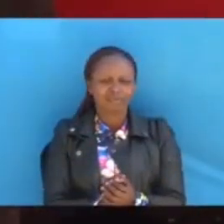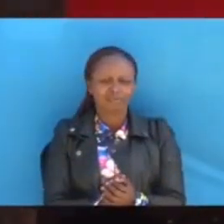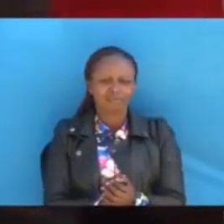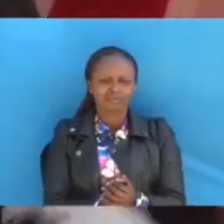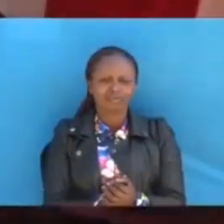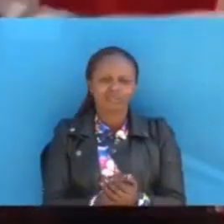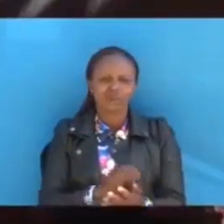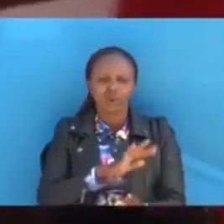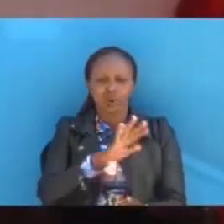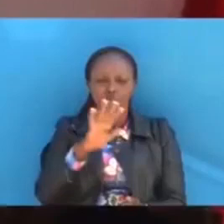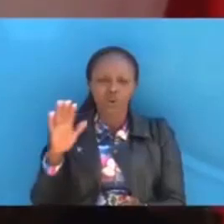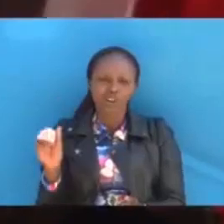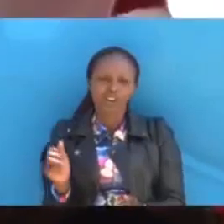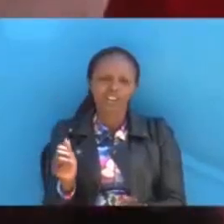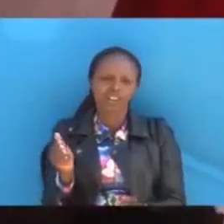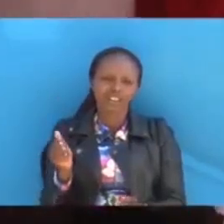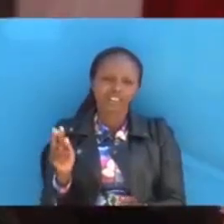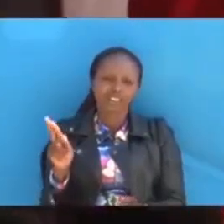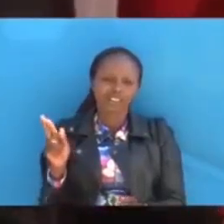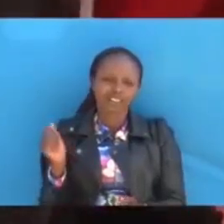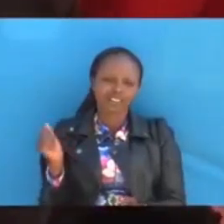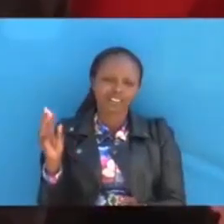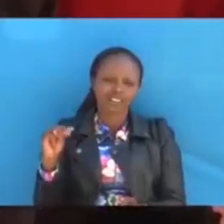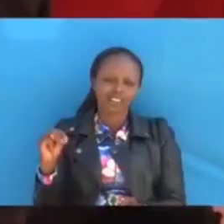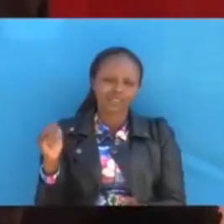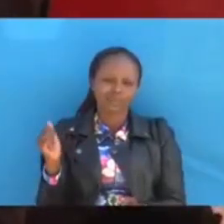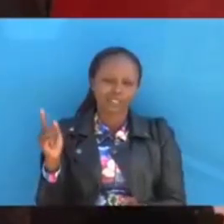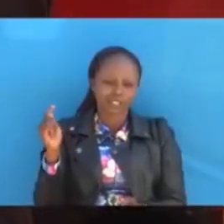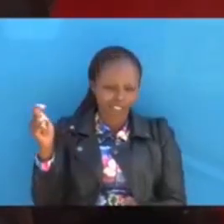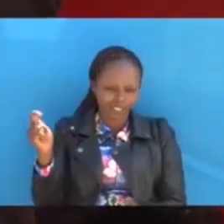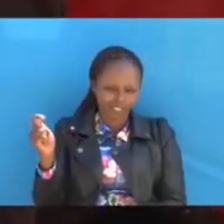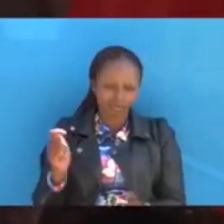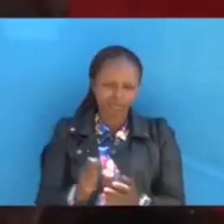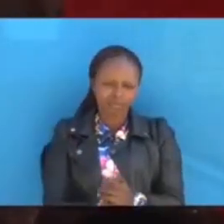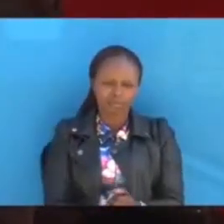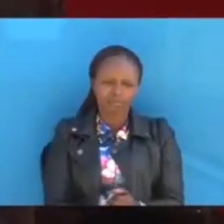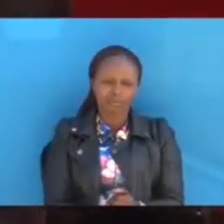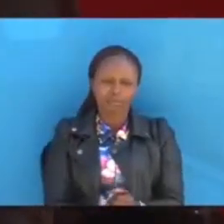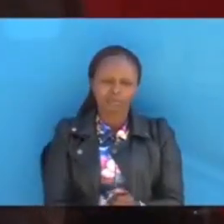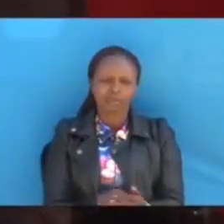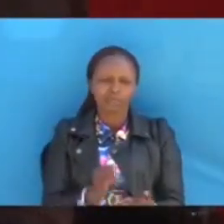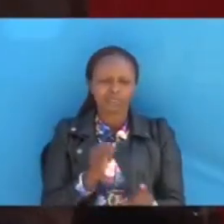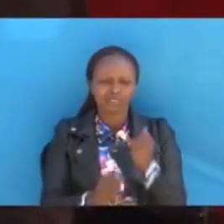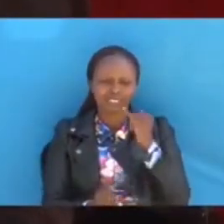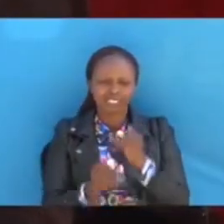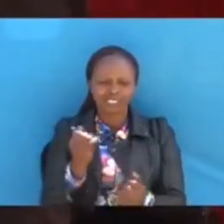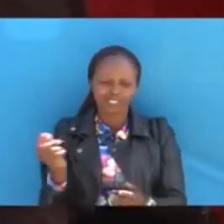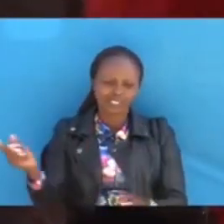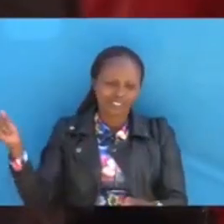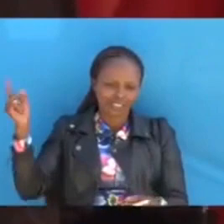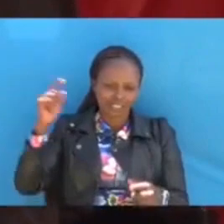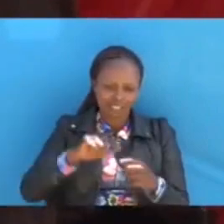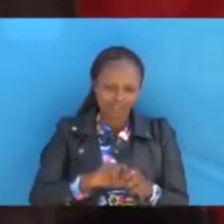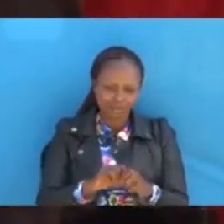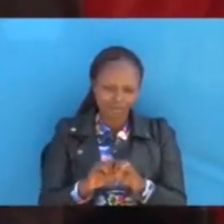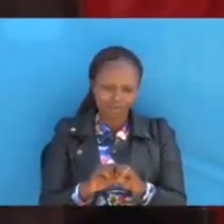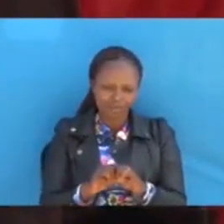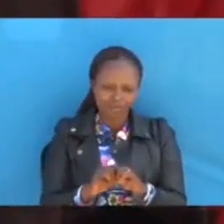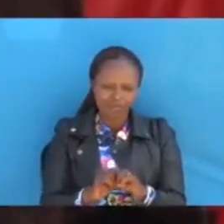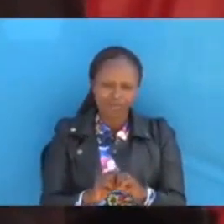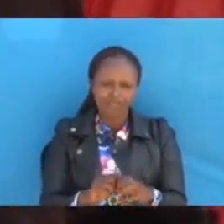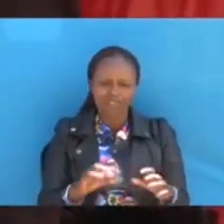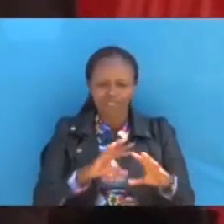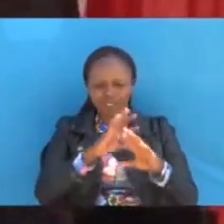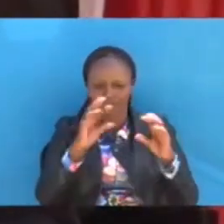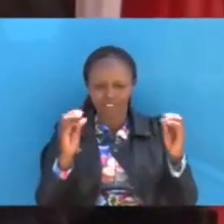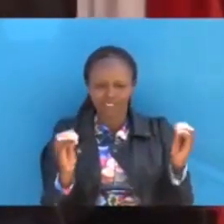wale wengine akina Haramat, Tongoyo, ile grupu yetu ilimalizana na Azimio. Na ikamalizana na system na